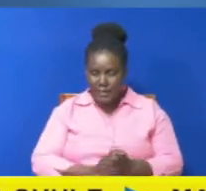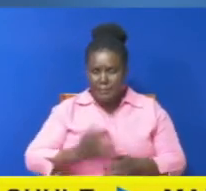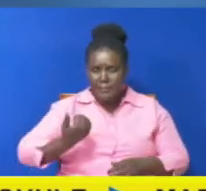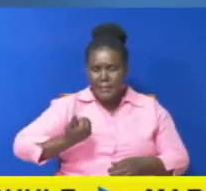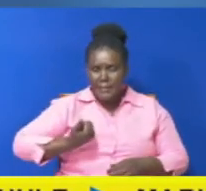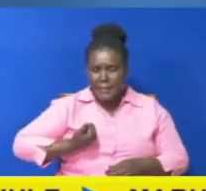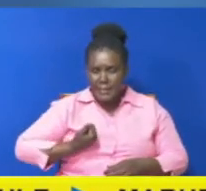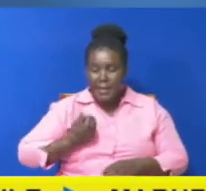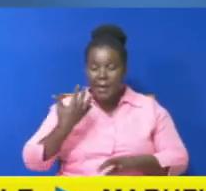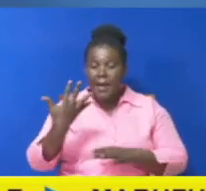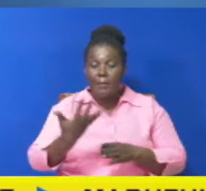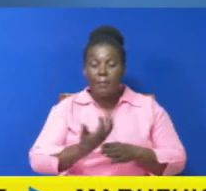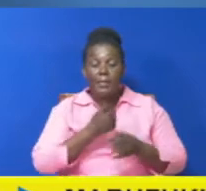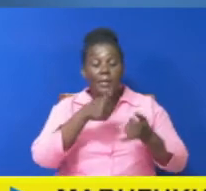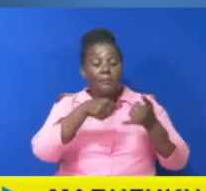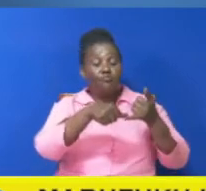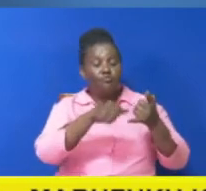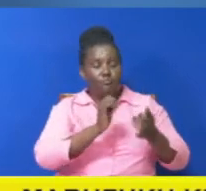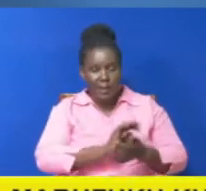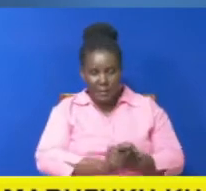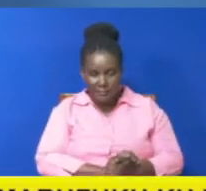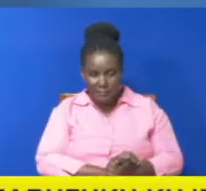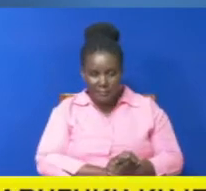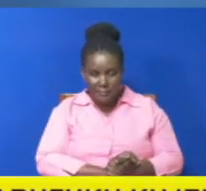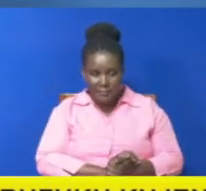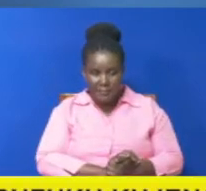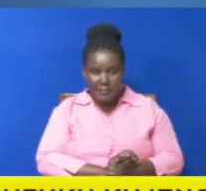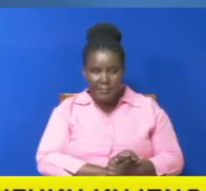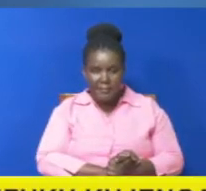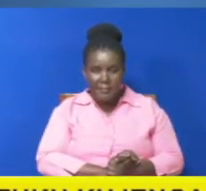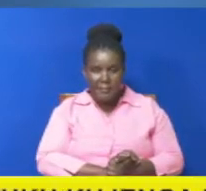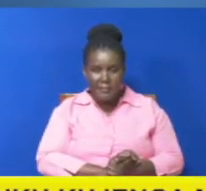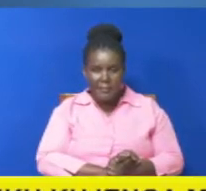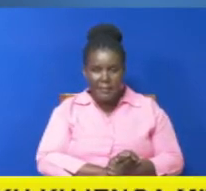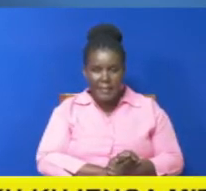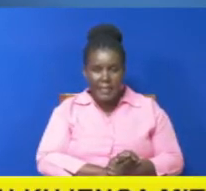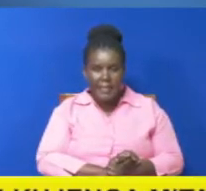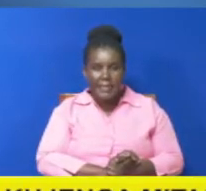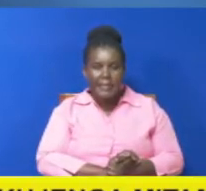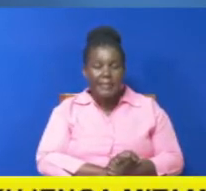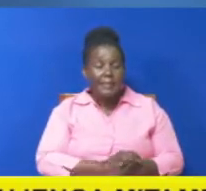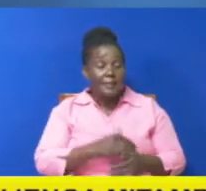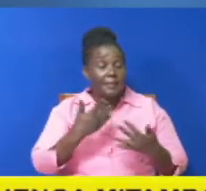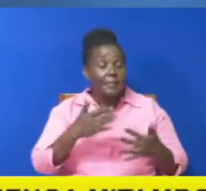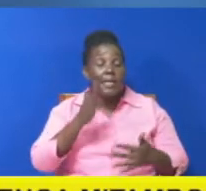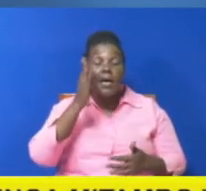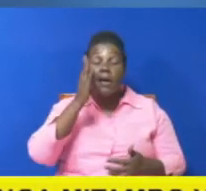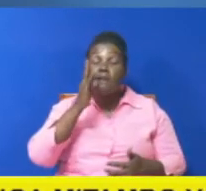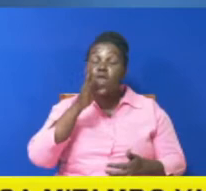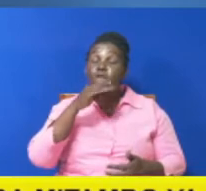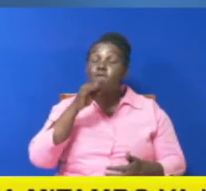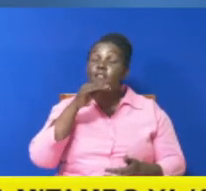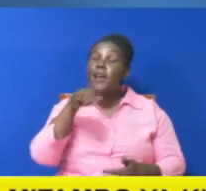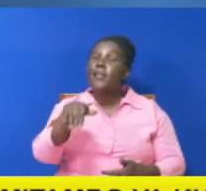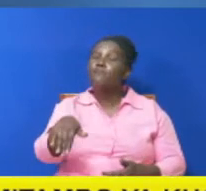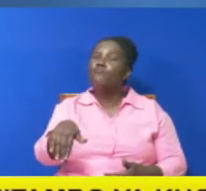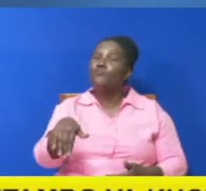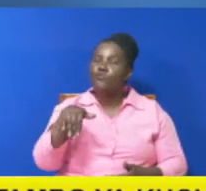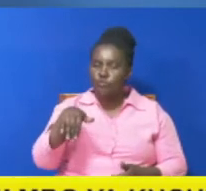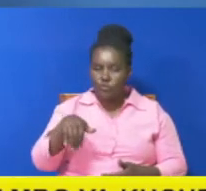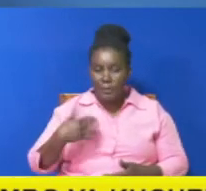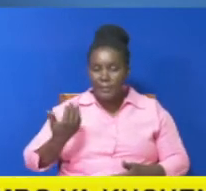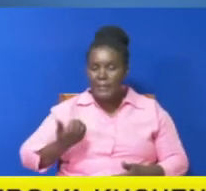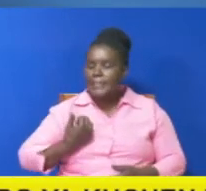mwenye uwezo na anajulikana serikalini. Lakini yule kijana ni mchoyo. Binti akanifuata akaniambia, "Hivi aunti, mimi nimepata